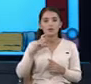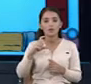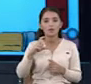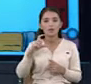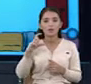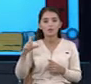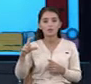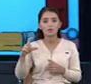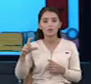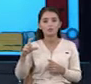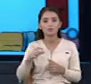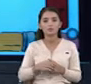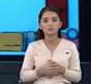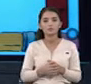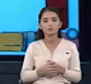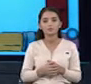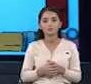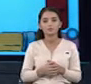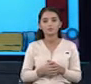«Э», «э», «э».